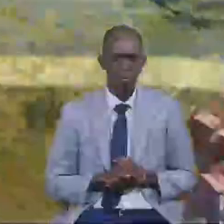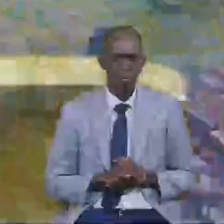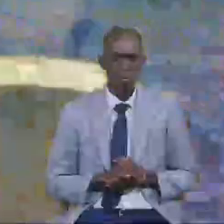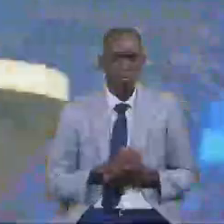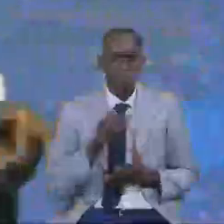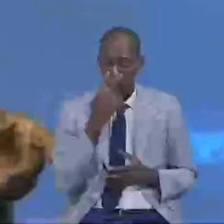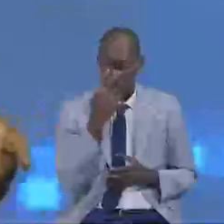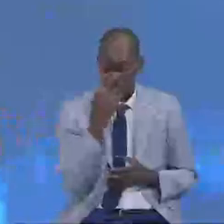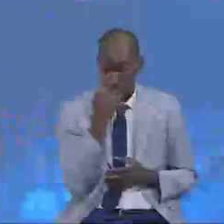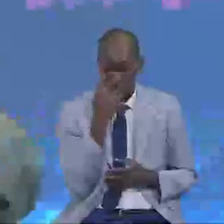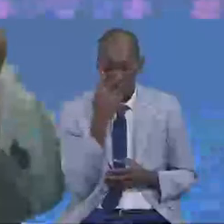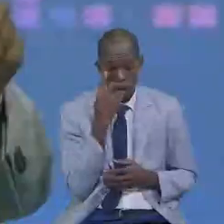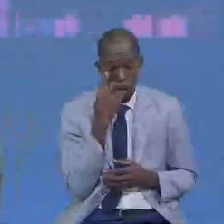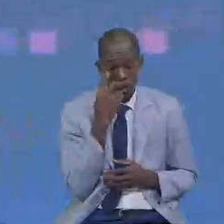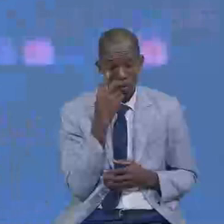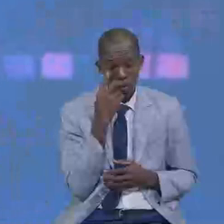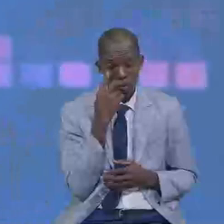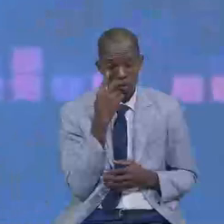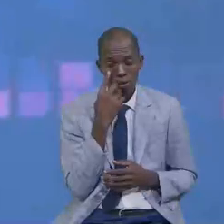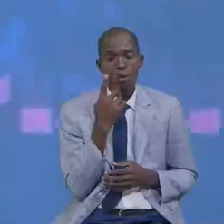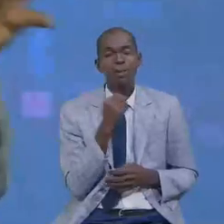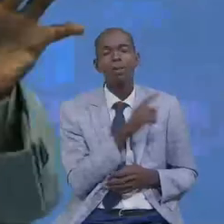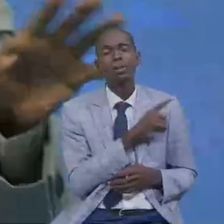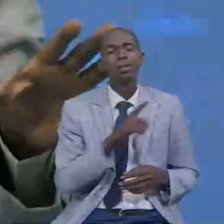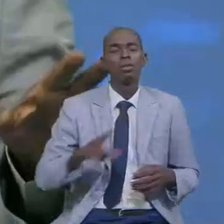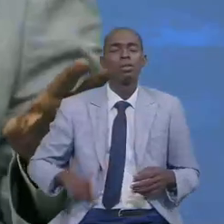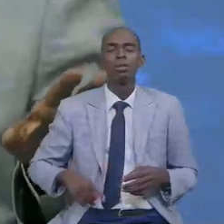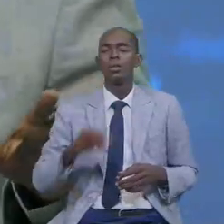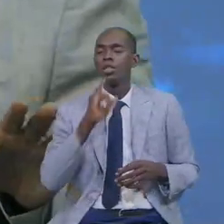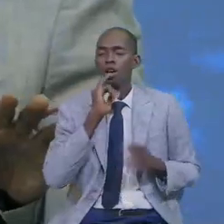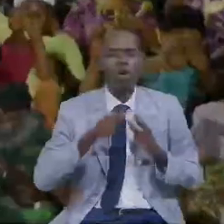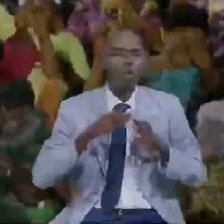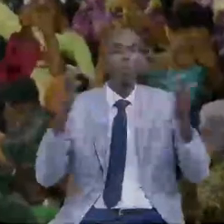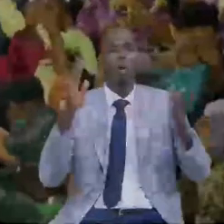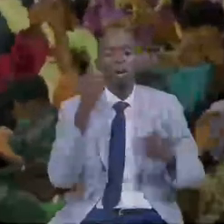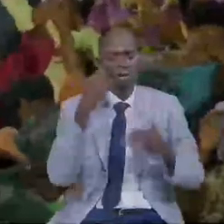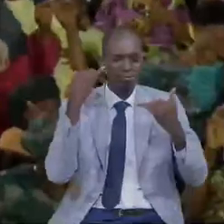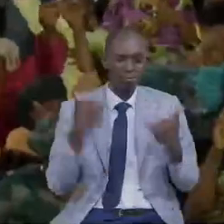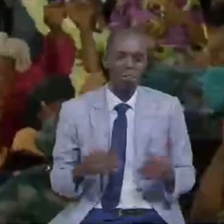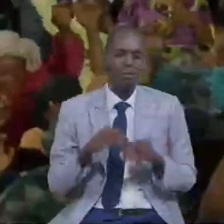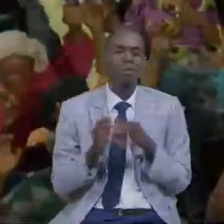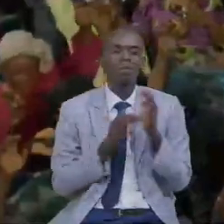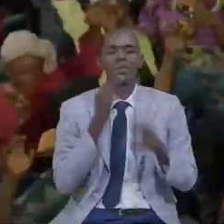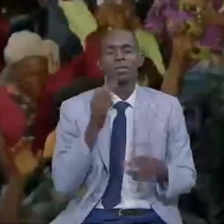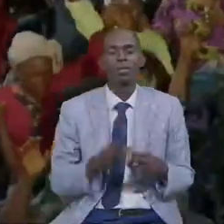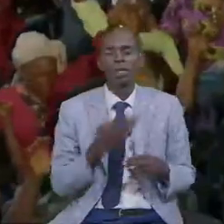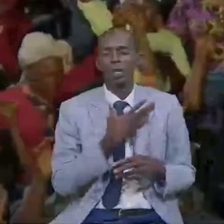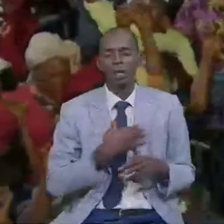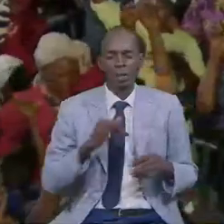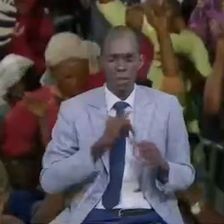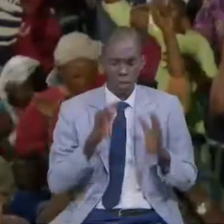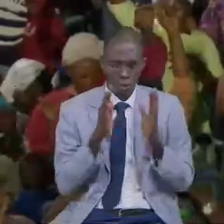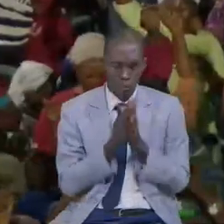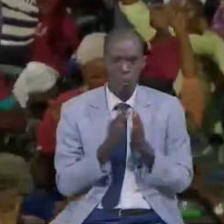Les yeux aveugles, le Seigneur ouvre vos yeux maintenant. Et je prie à